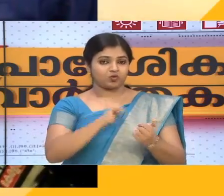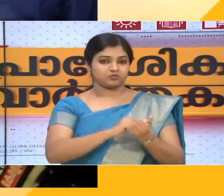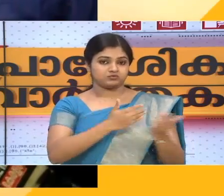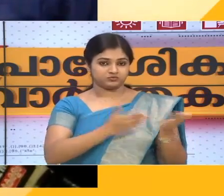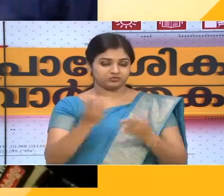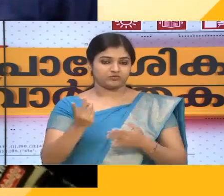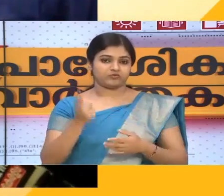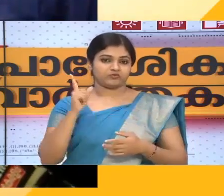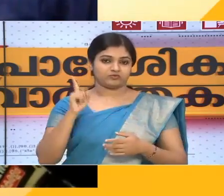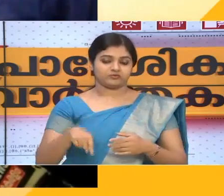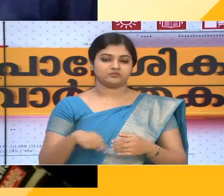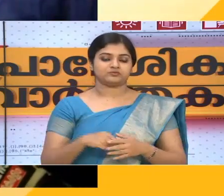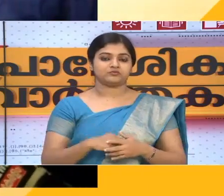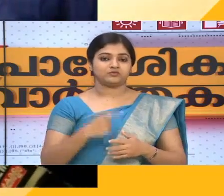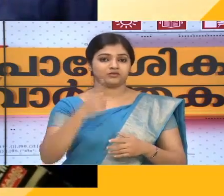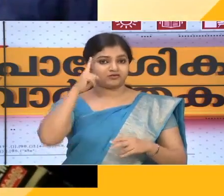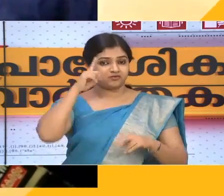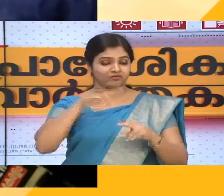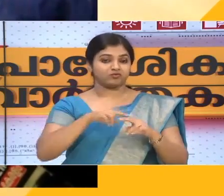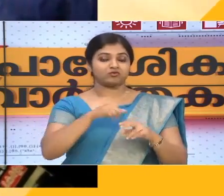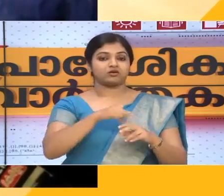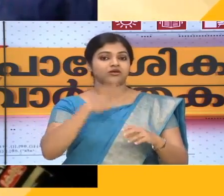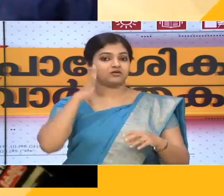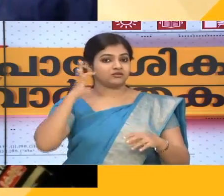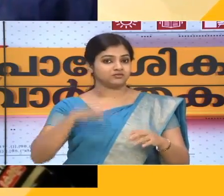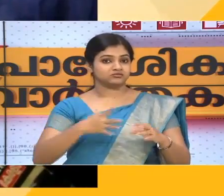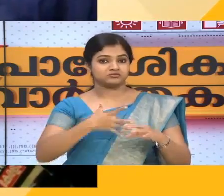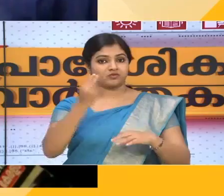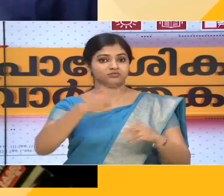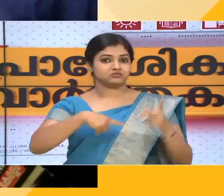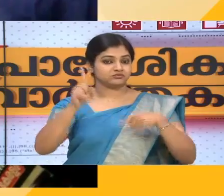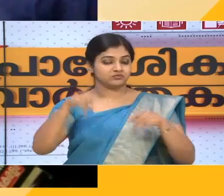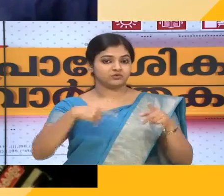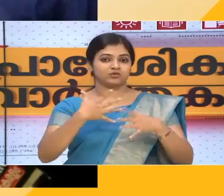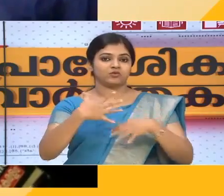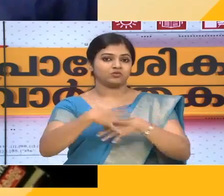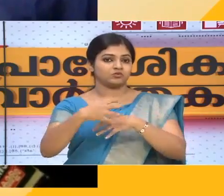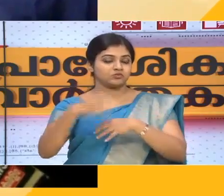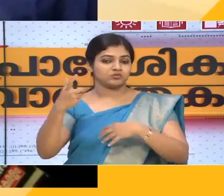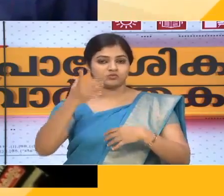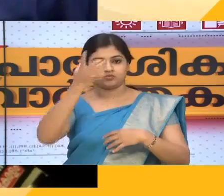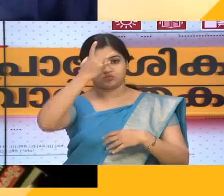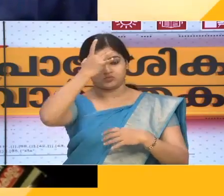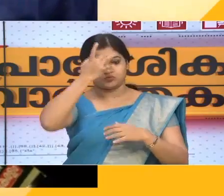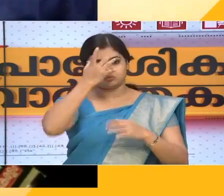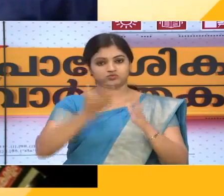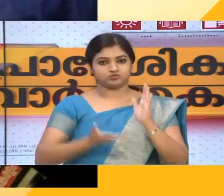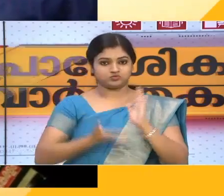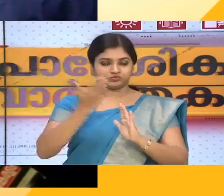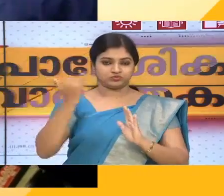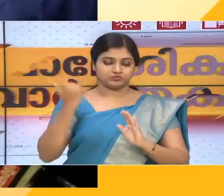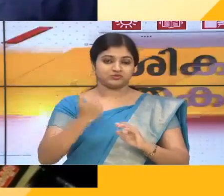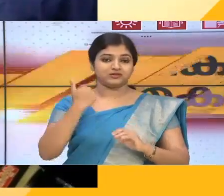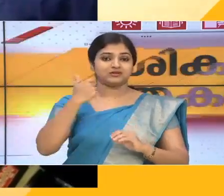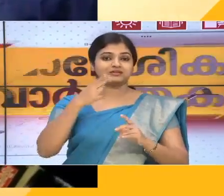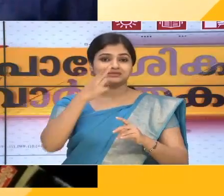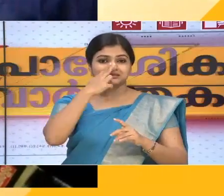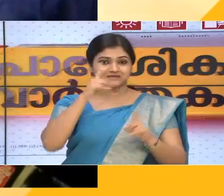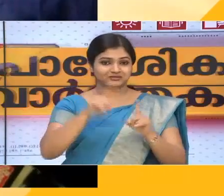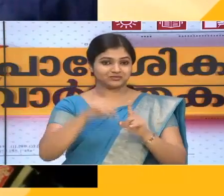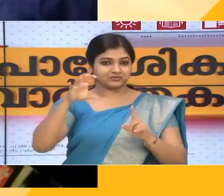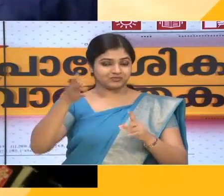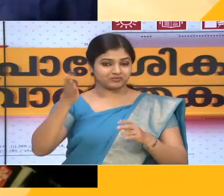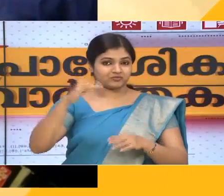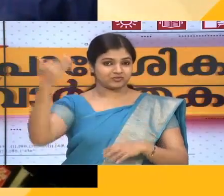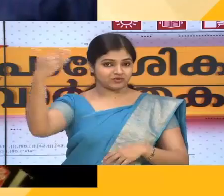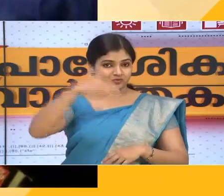അല്ലാണ്ട് നിന്നിട്ടുണ്ടെങ്കിൽ നാളെ പ്രശ്നമുണ്ടായാൽ നമ്മളെല്ലാം സഹിക്കേണ്ടി വരും. അതുകൊണ്ടാണ് ഈ രോഗബാധിത പ്രദേശത്ത് നിന്ന് വരുന്ന എല്ലാവരും